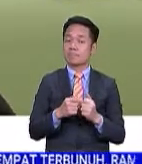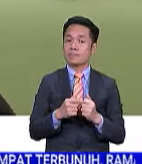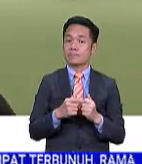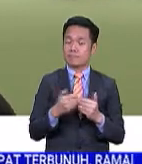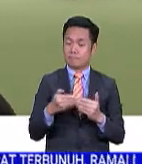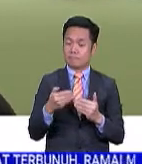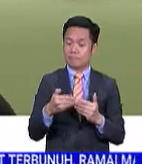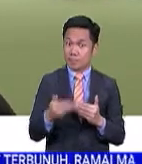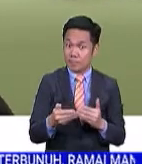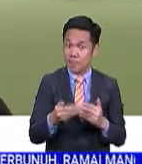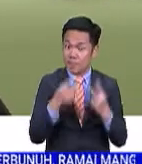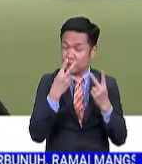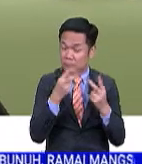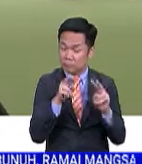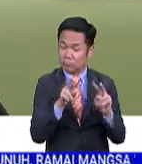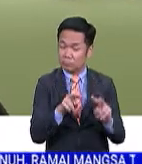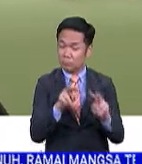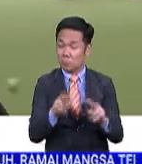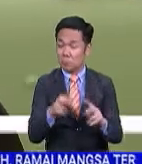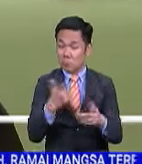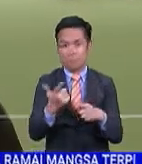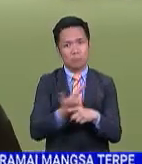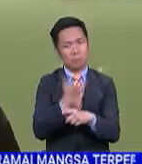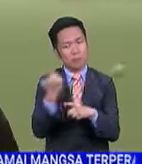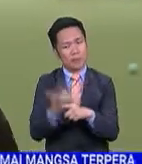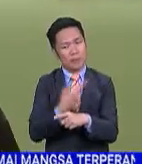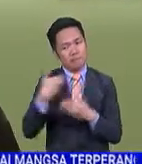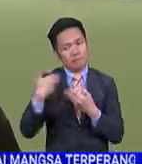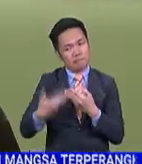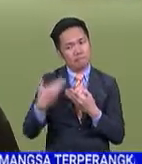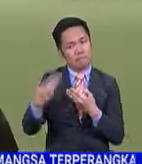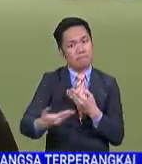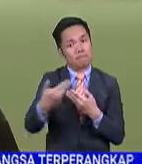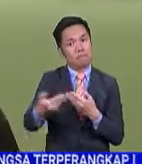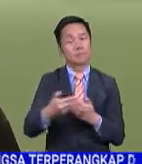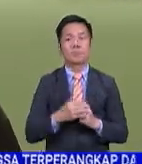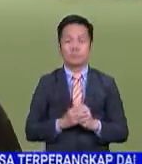terus sekadar yang kemampuan yang ada untuk menjalankan latihan. Baru-baru ini,